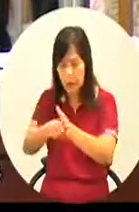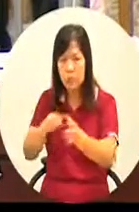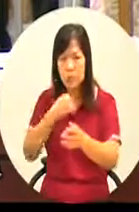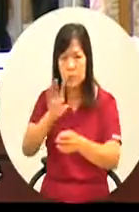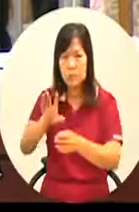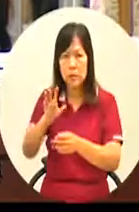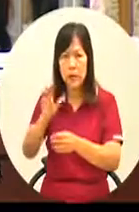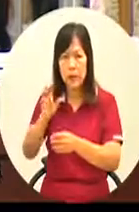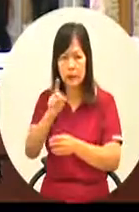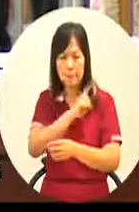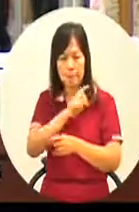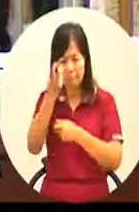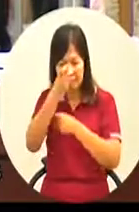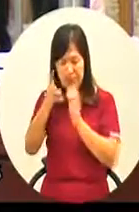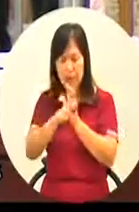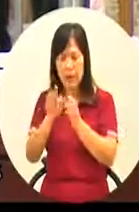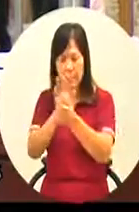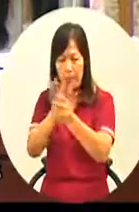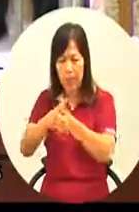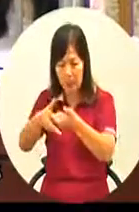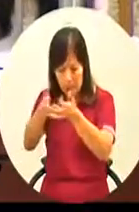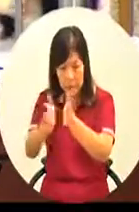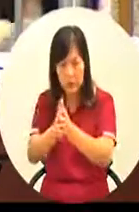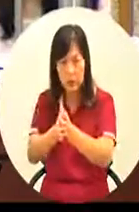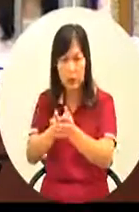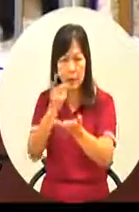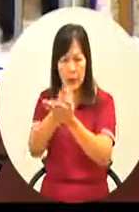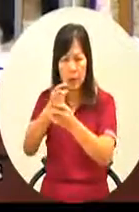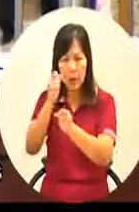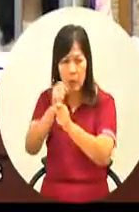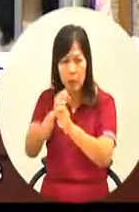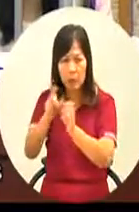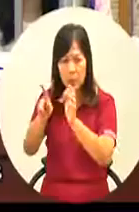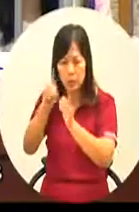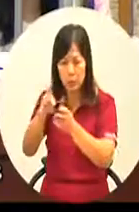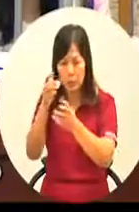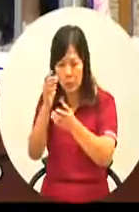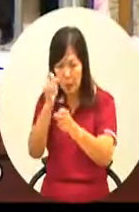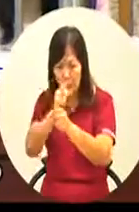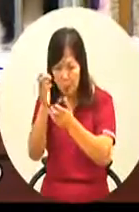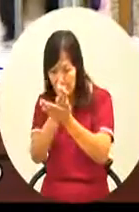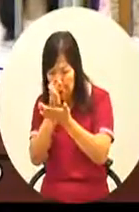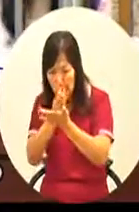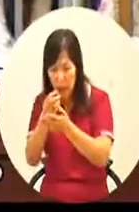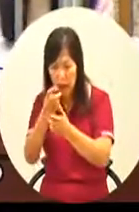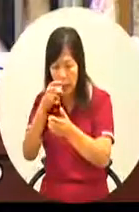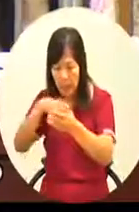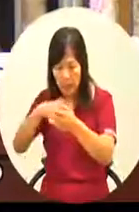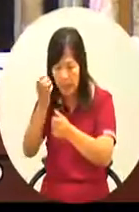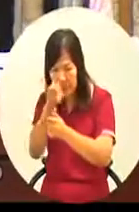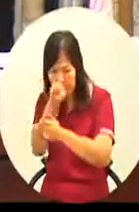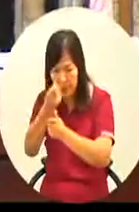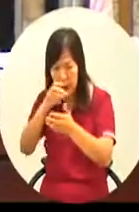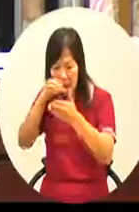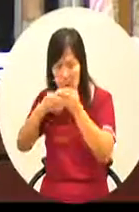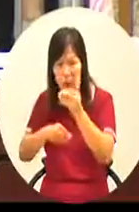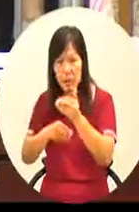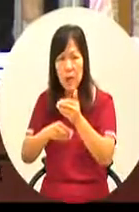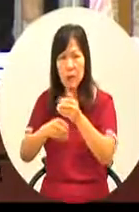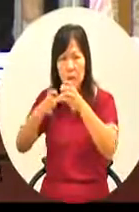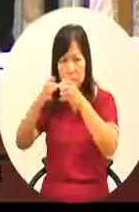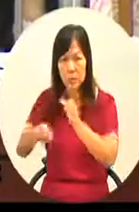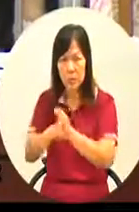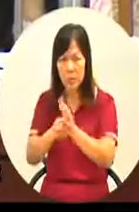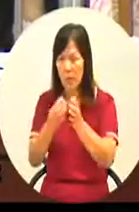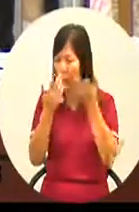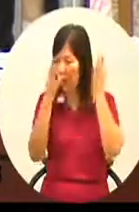为，我们希望协助机关我们在各个业务方面透过业务稽核或者内控各方面的制度来建立一个比较透明